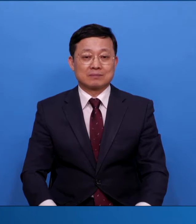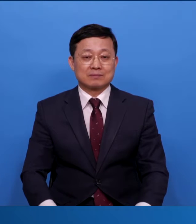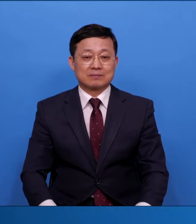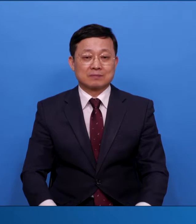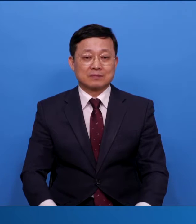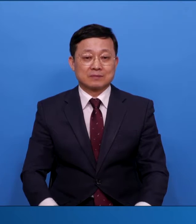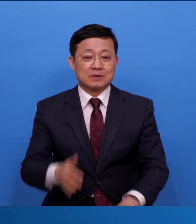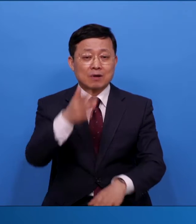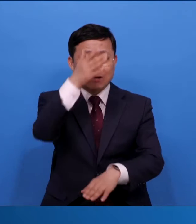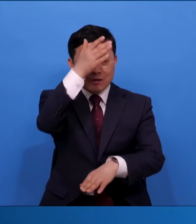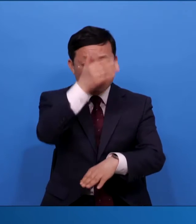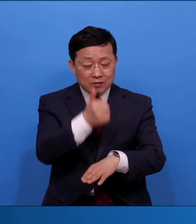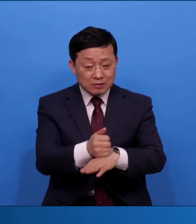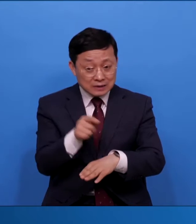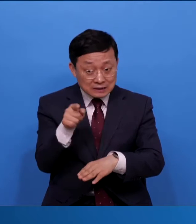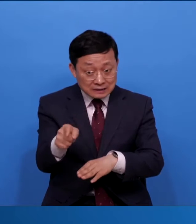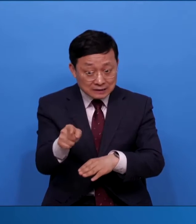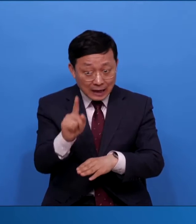제자들을 낳는 겁니다.